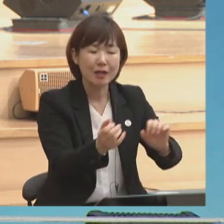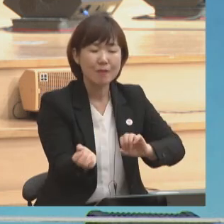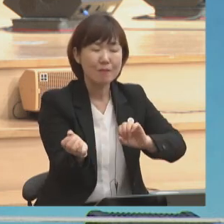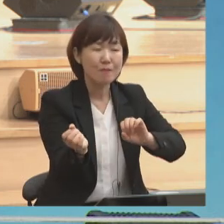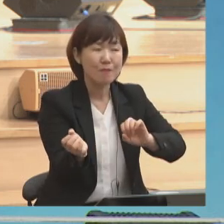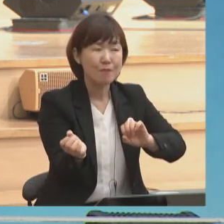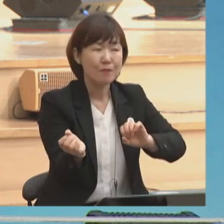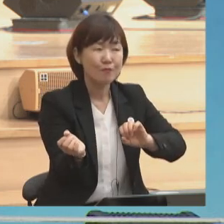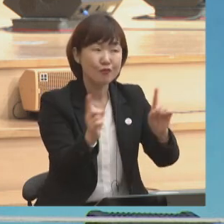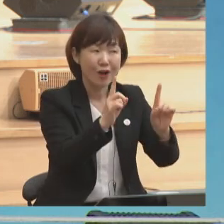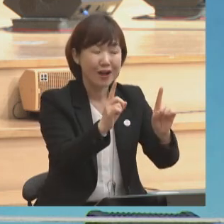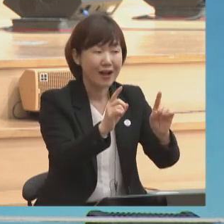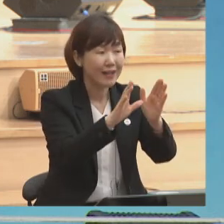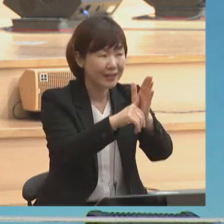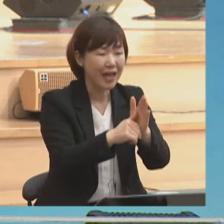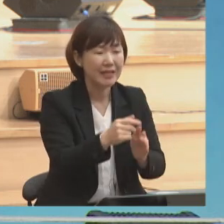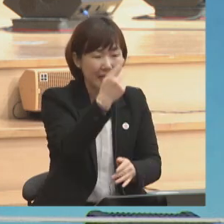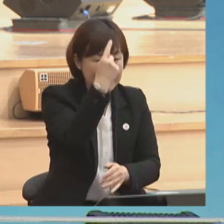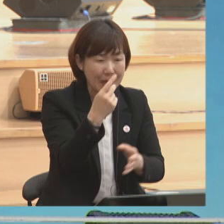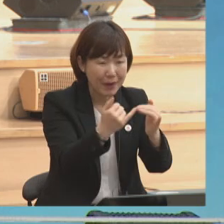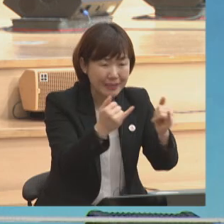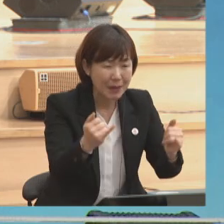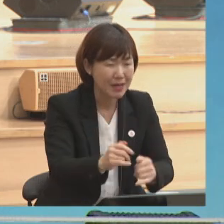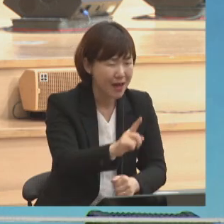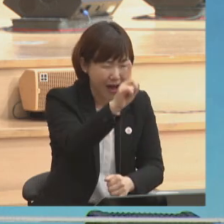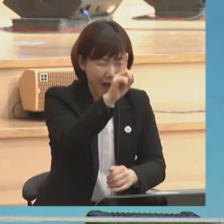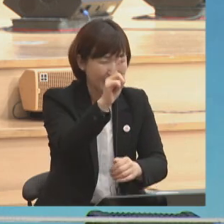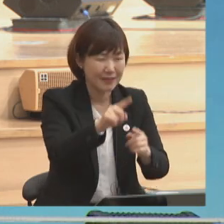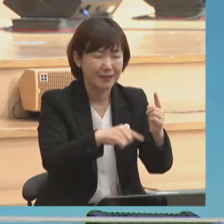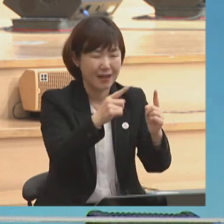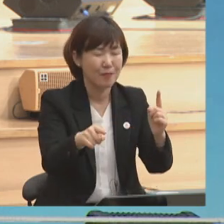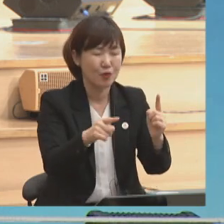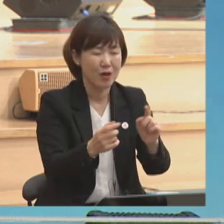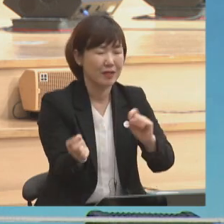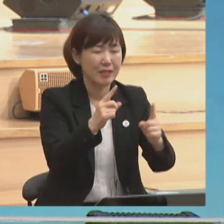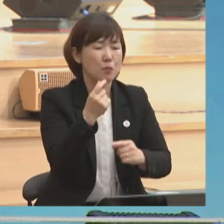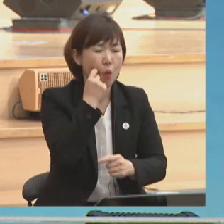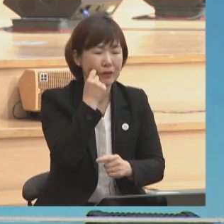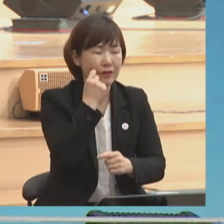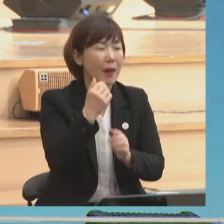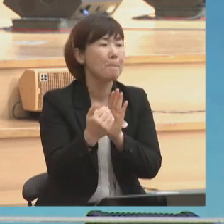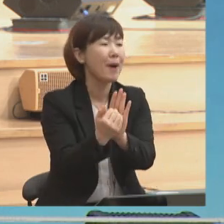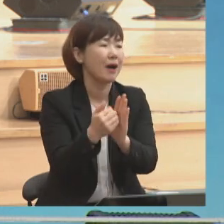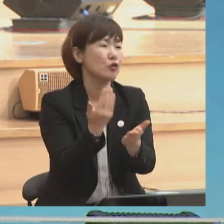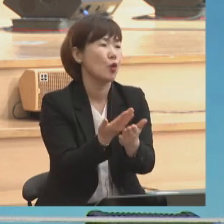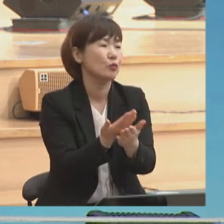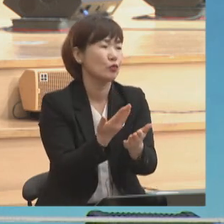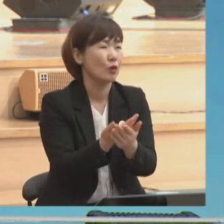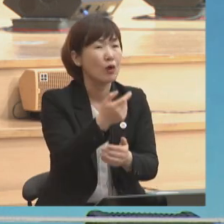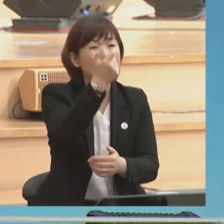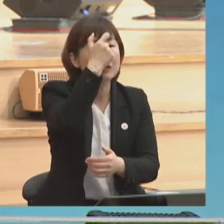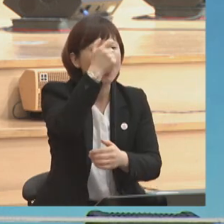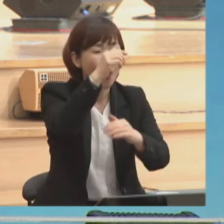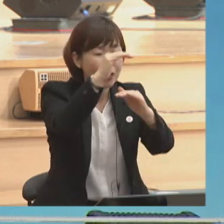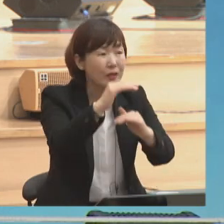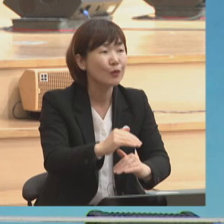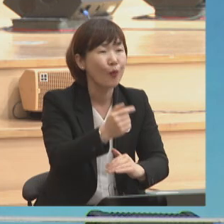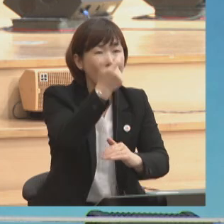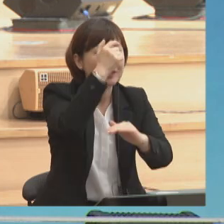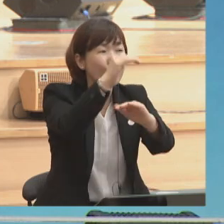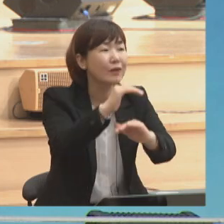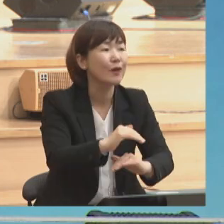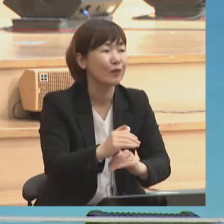때 사마리아 사람들은 하나도 일어나지 못하게 하여 주시옵소서. 이게 공기도